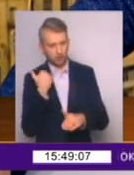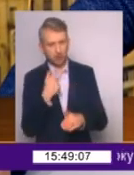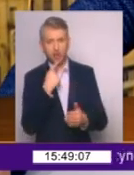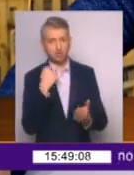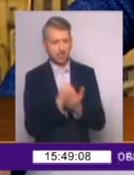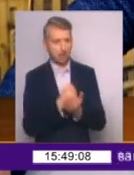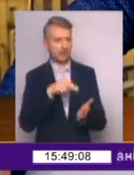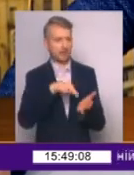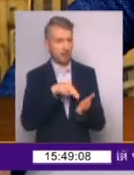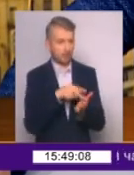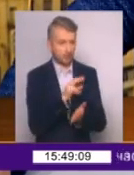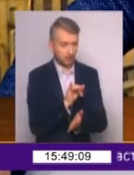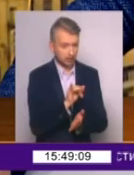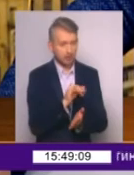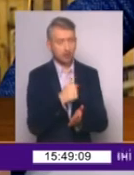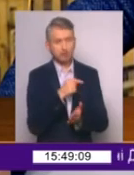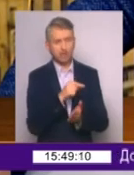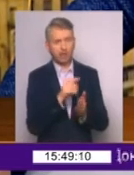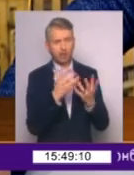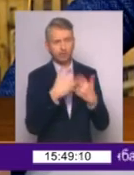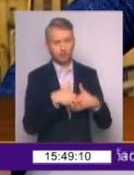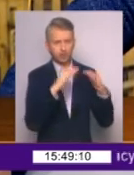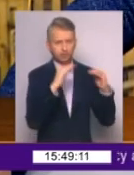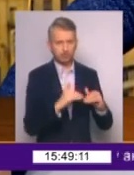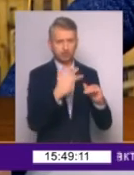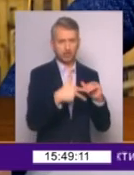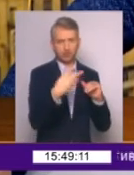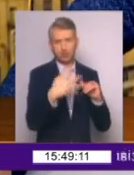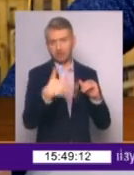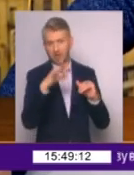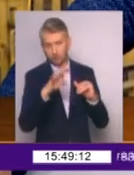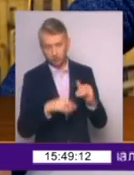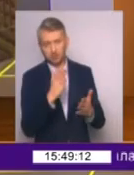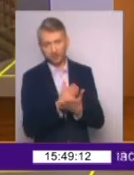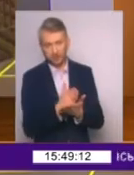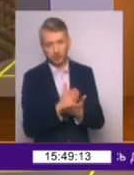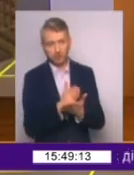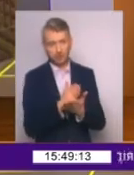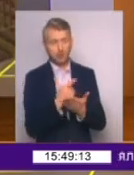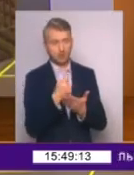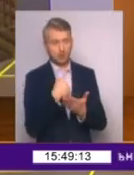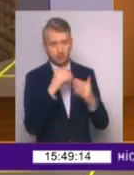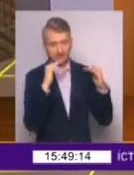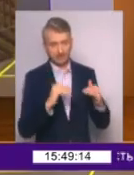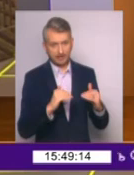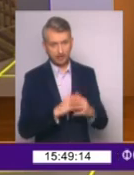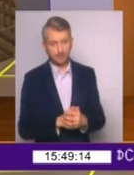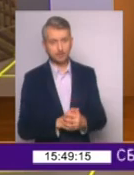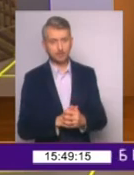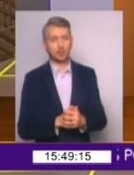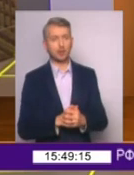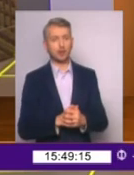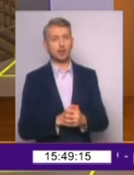ставки, ми їх зменшили автоматично, там 30, 40 і 50 навіть відсотків є, де ми їх знизили в